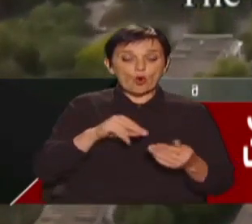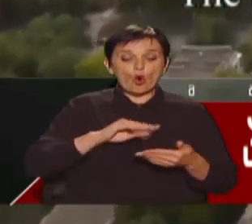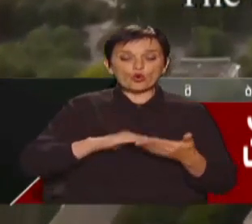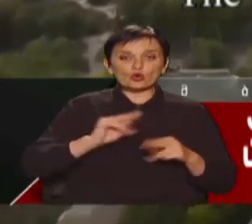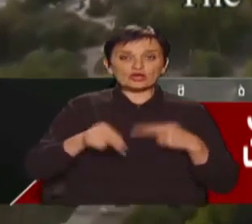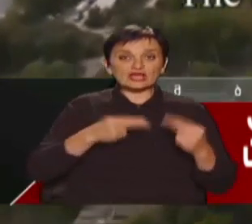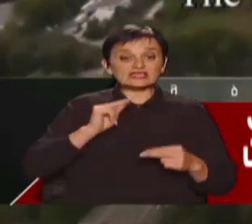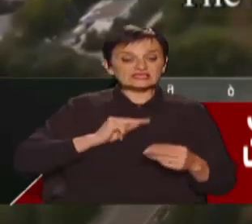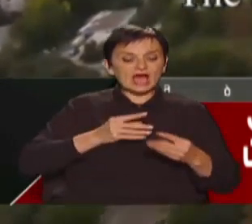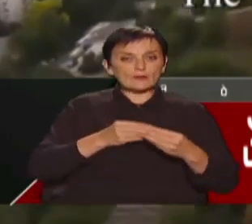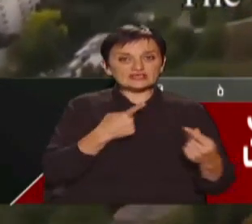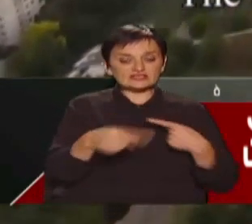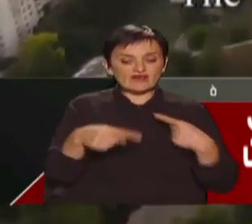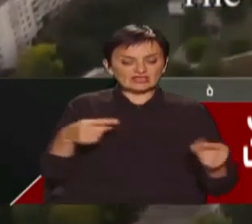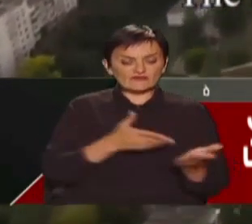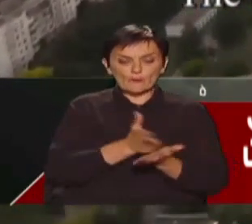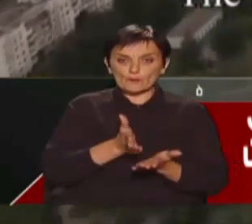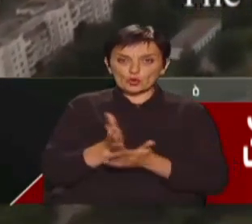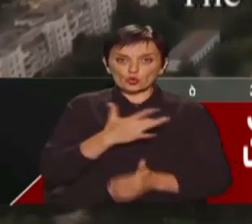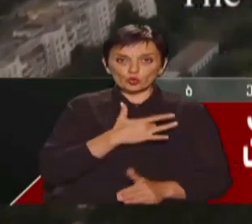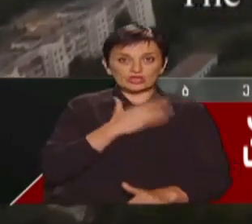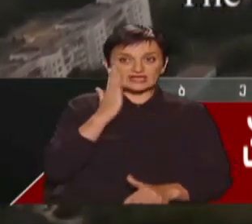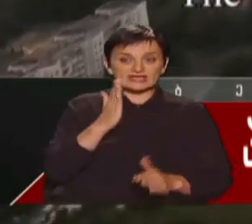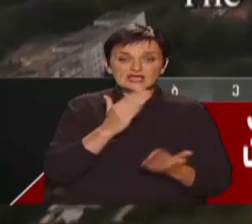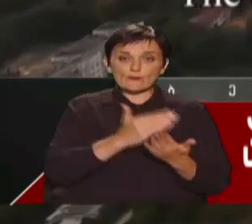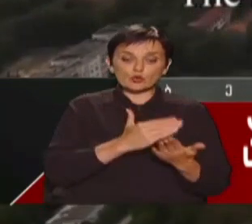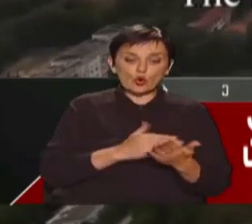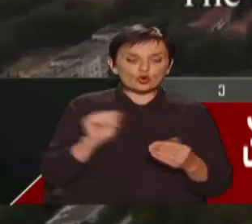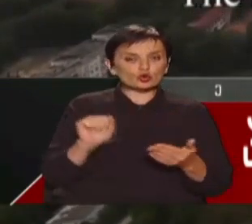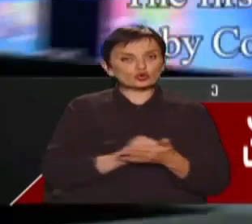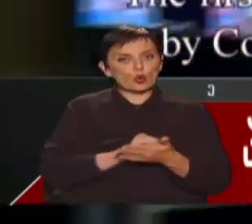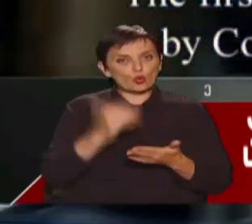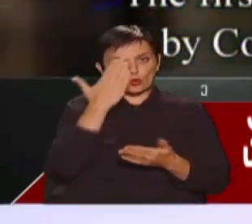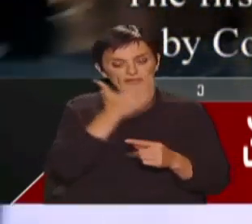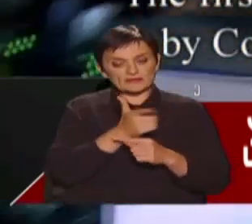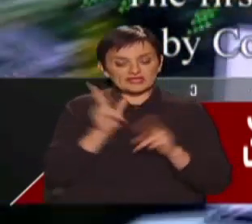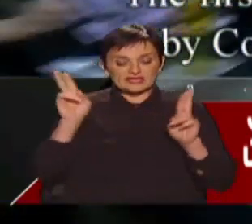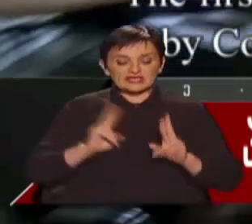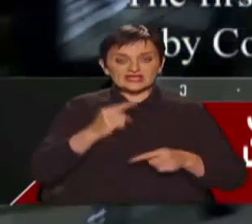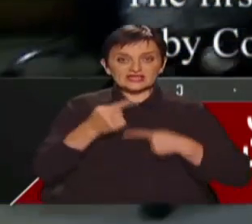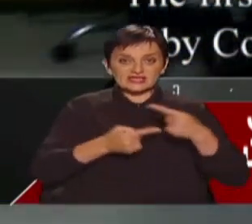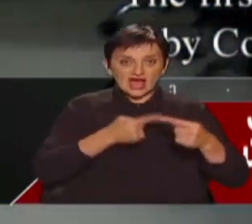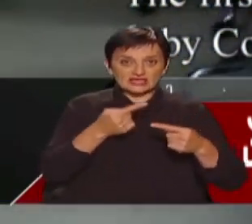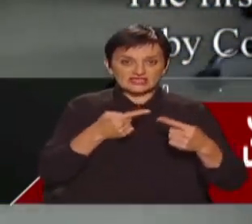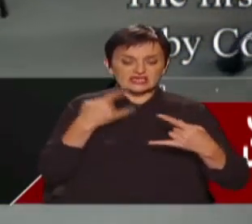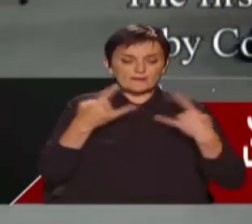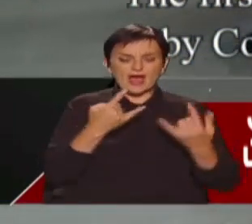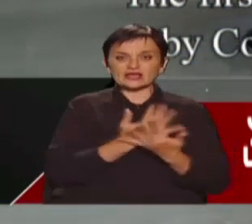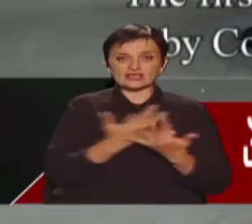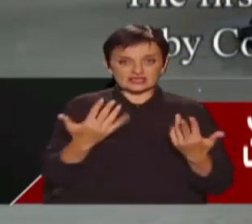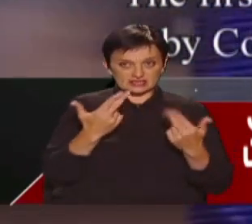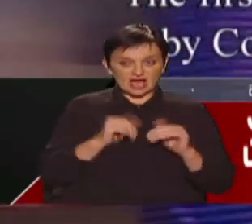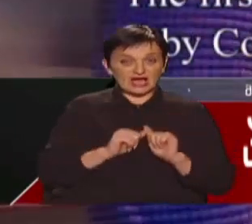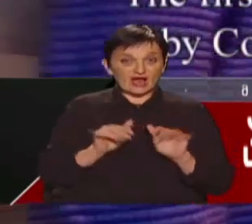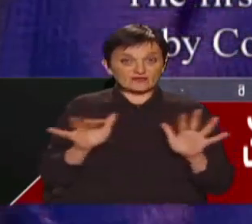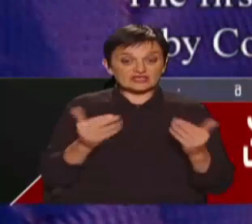გულისხმობს თანამშრომლობას სხვადასხვა მიმართულებითაც. ეს იქნება პროგრამები, დოკუმენტური ფილმები, ტრადიციების ამსახველი მედია პროდუქტების გაცნობა და